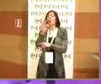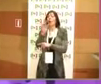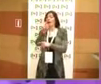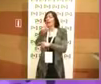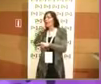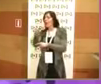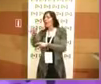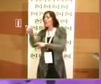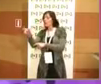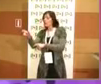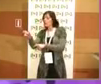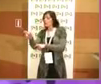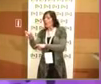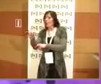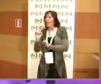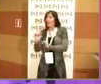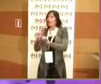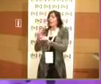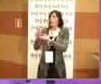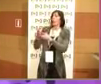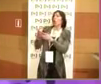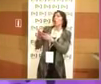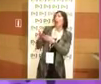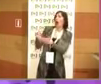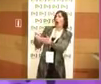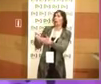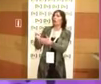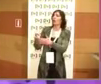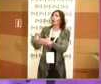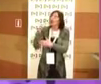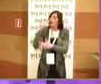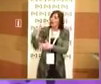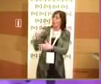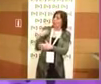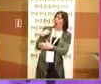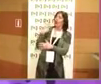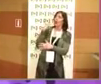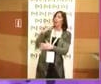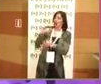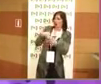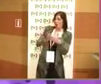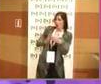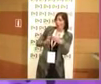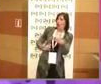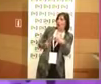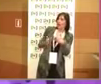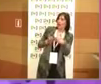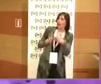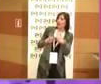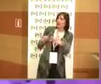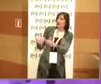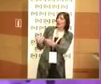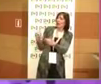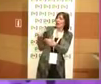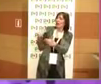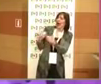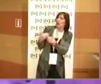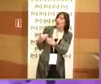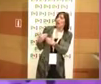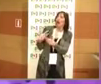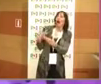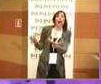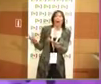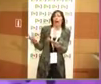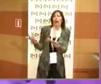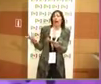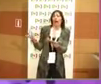umani che ti guardano negli occhi vicino alla tua costa e ti chiedono aiuto, non c'entra niente la politica. Non